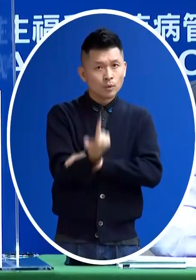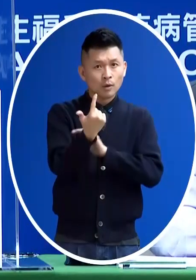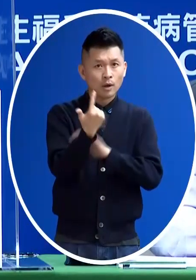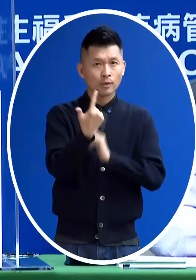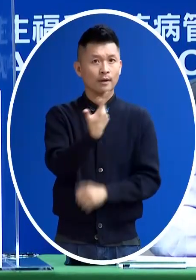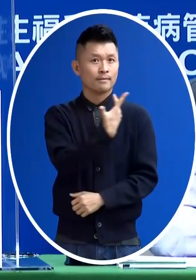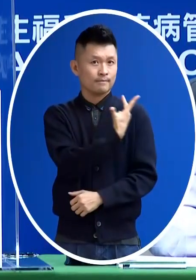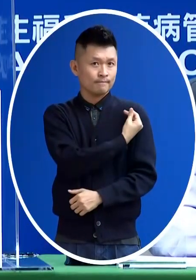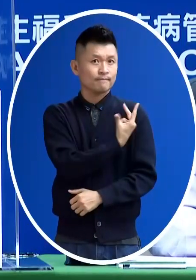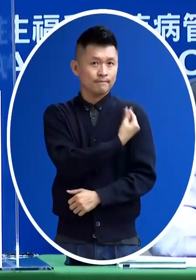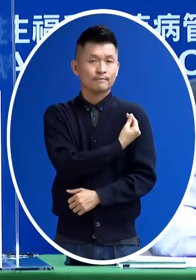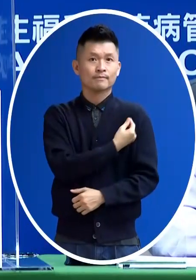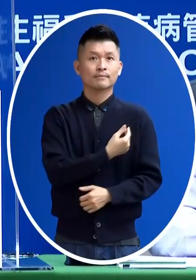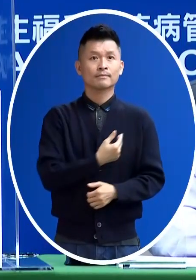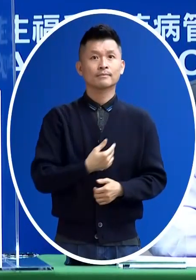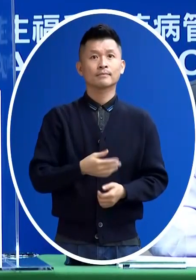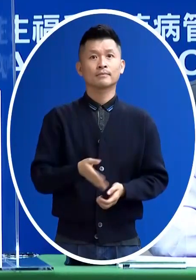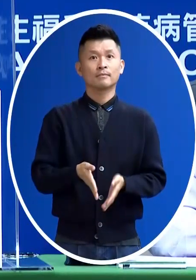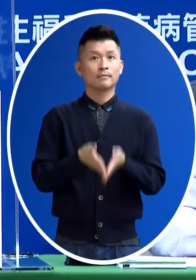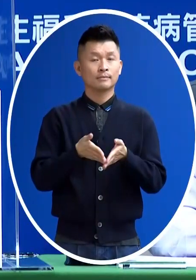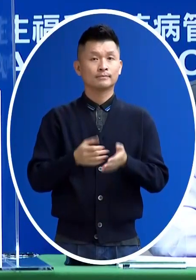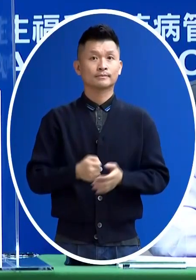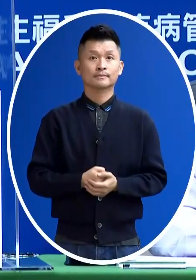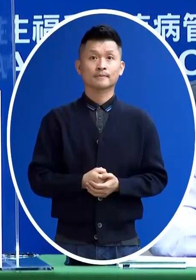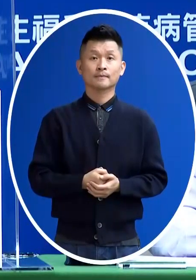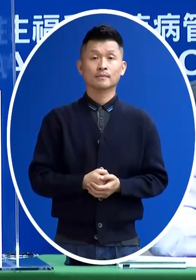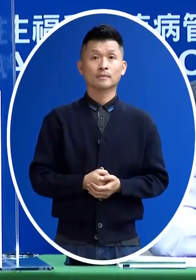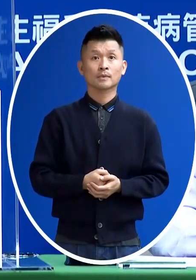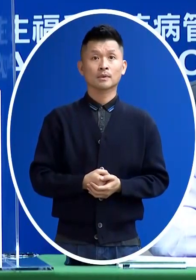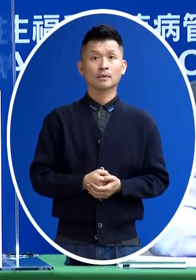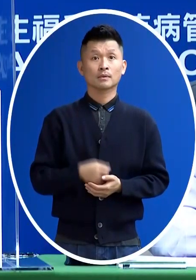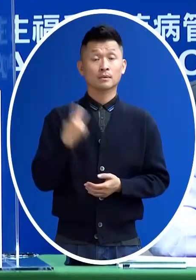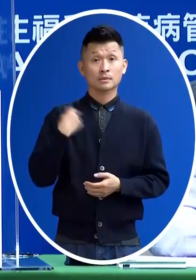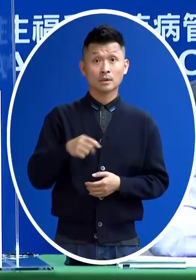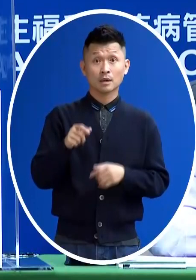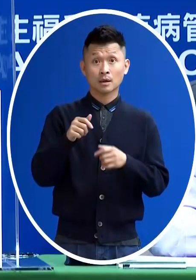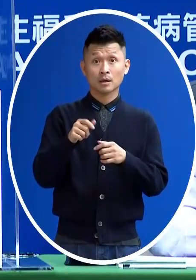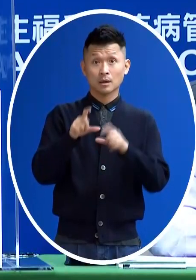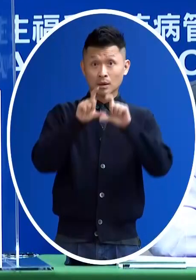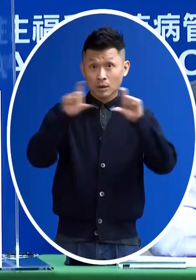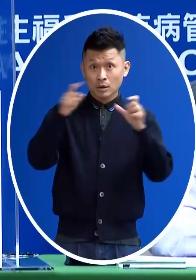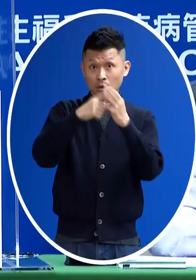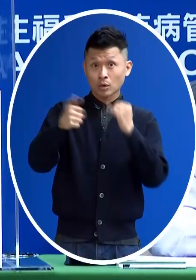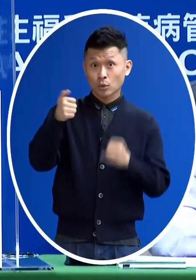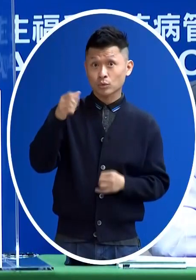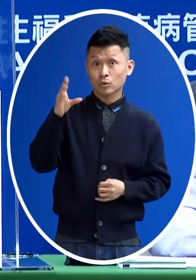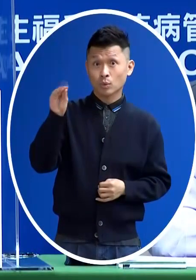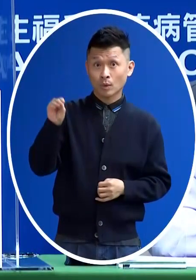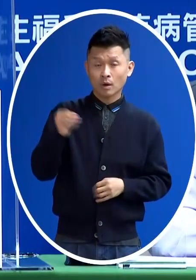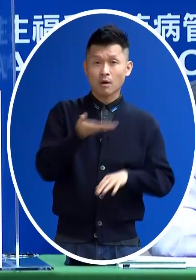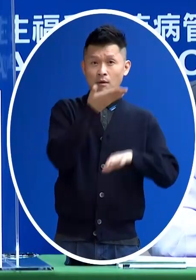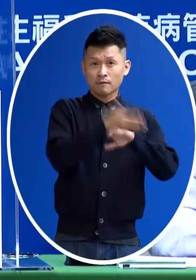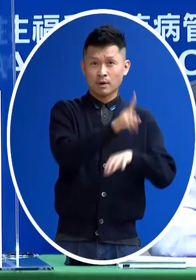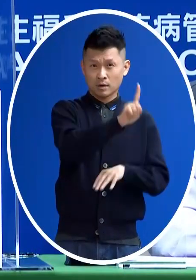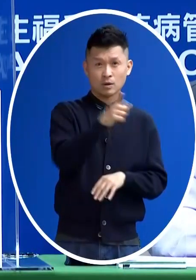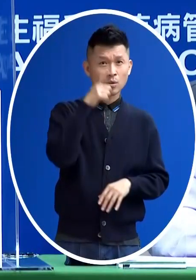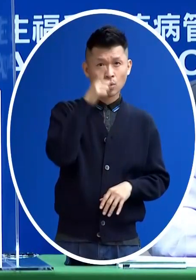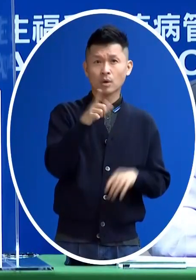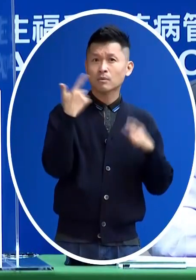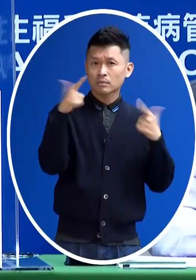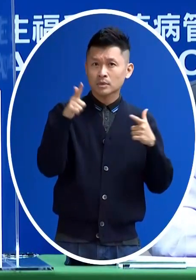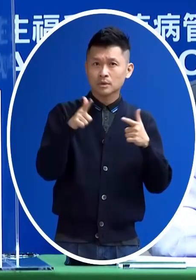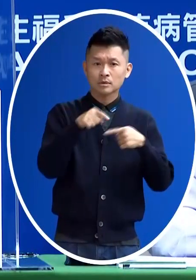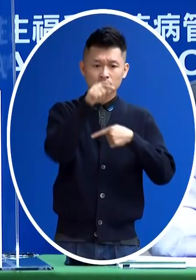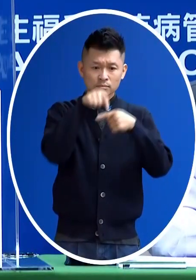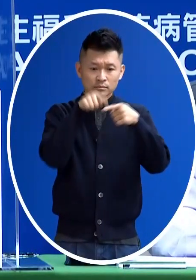足。那第二个，这个不会说哈，那我9万剂不会说全部都放到一个地方政府去哈，那一定是平均